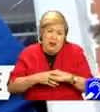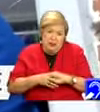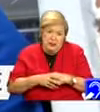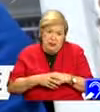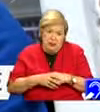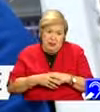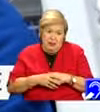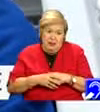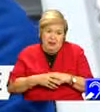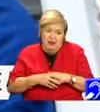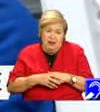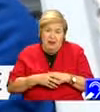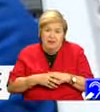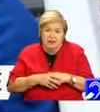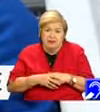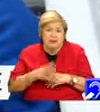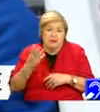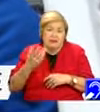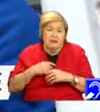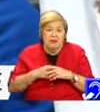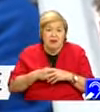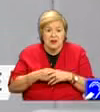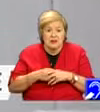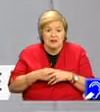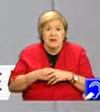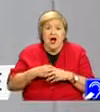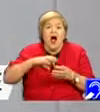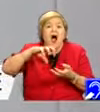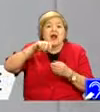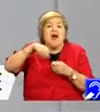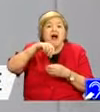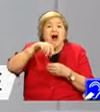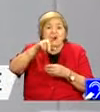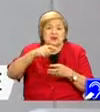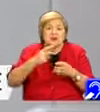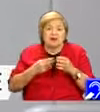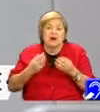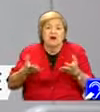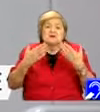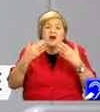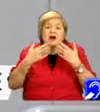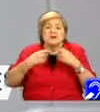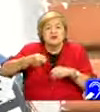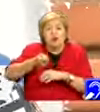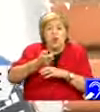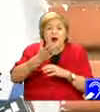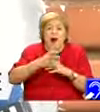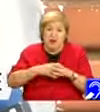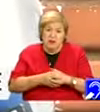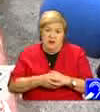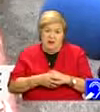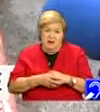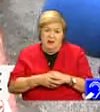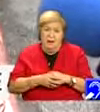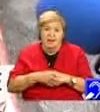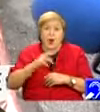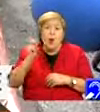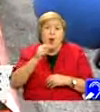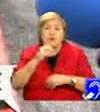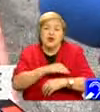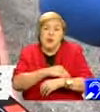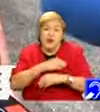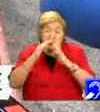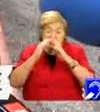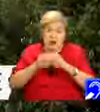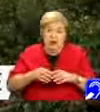descurcăm? Mai de drumul la Aragaz. Câte grade sunt în casă? Dorme doar 18. S-am îmbrăcat